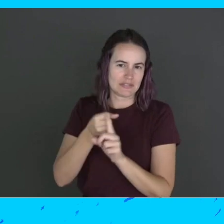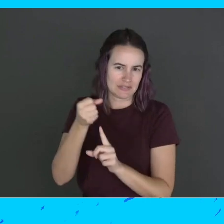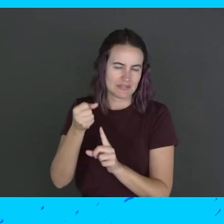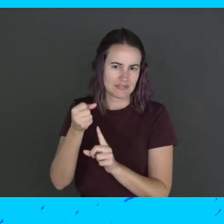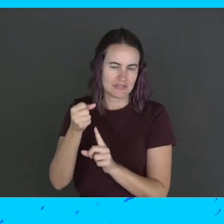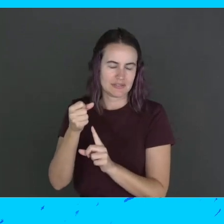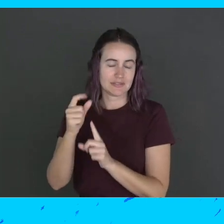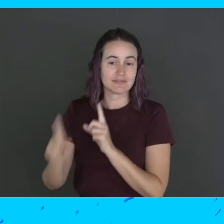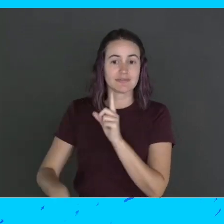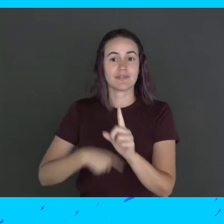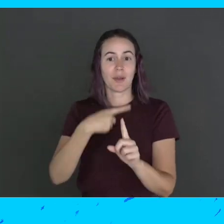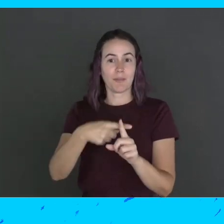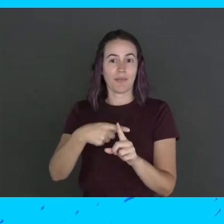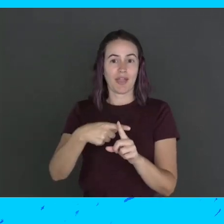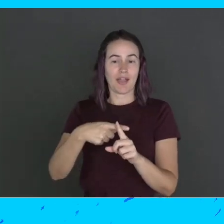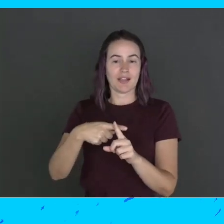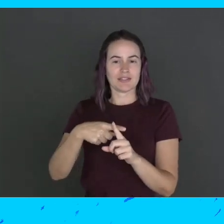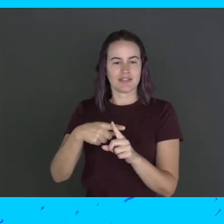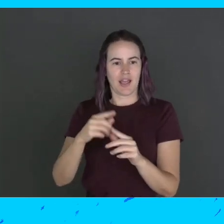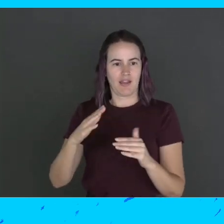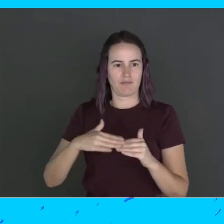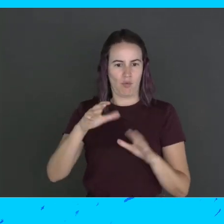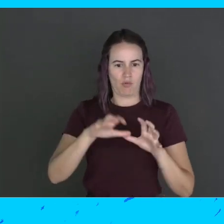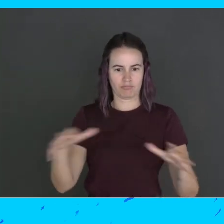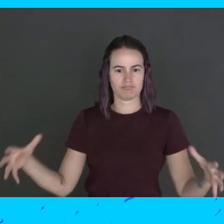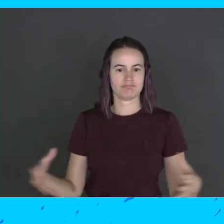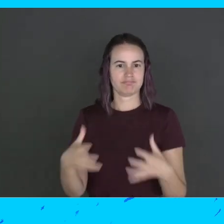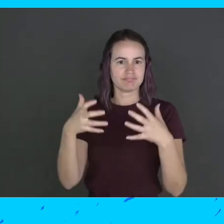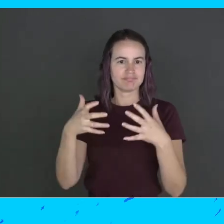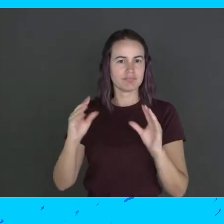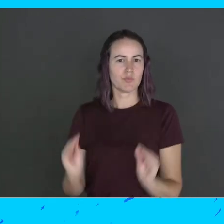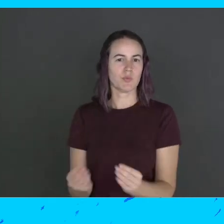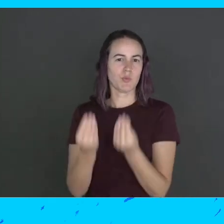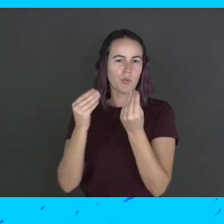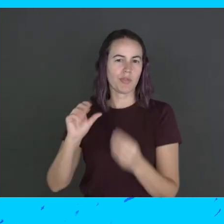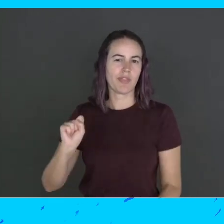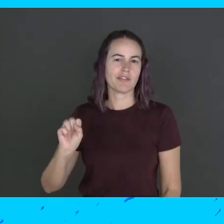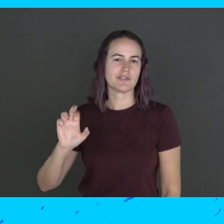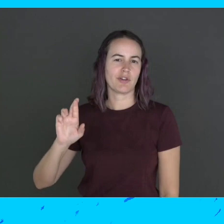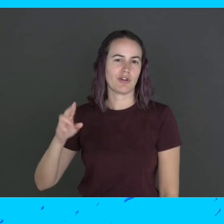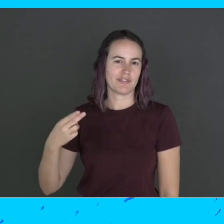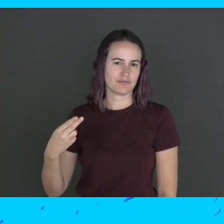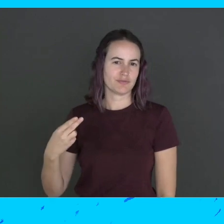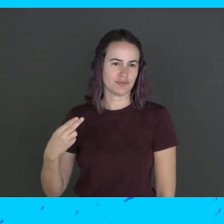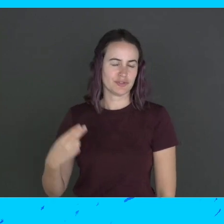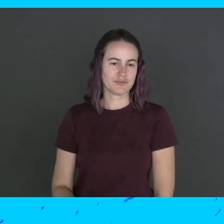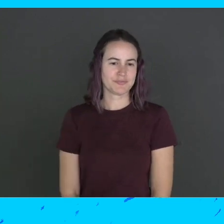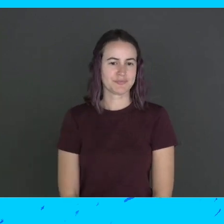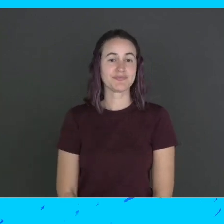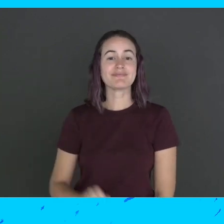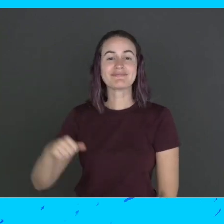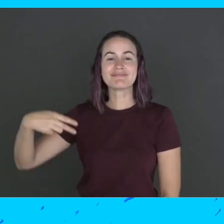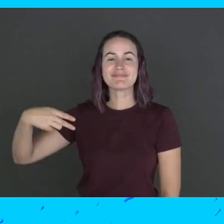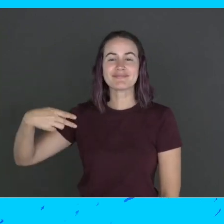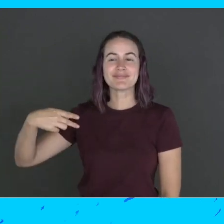mouvement d'adolescents pour la santé reproductive et sexuelle. On va commencer avec